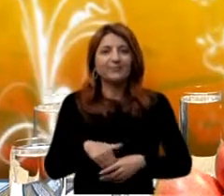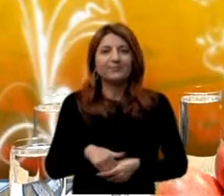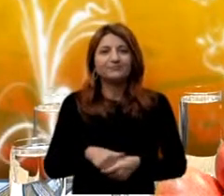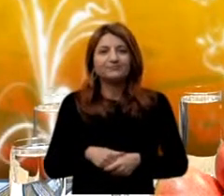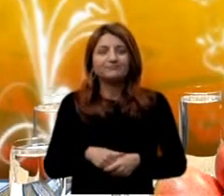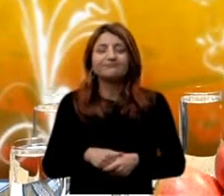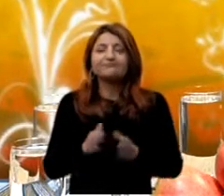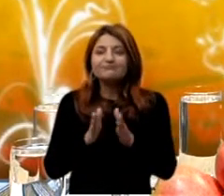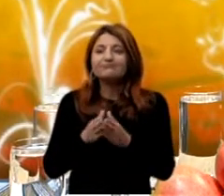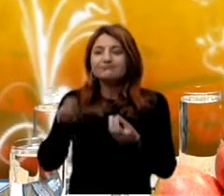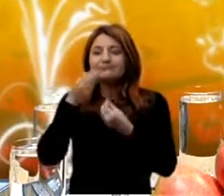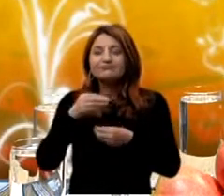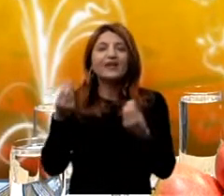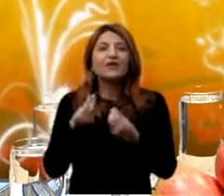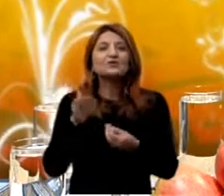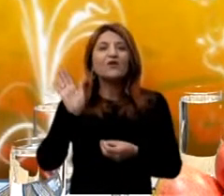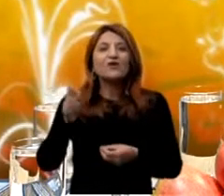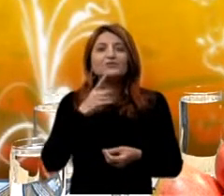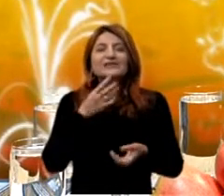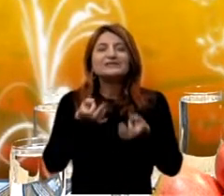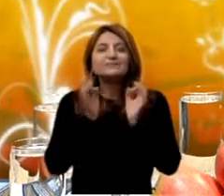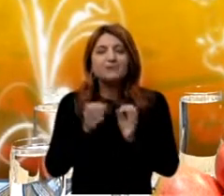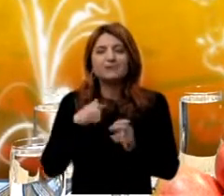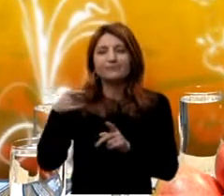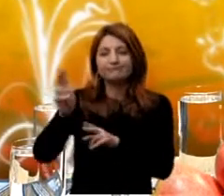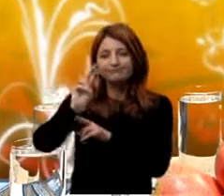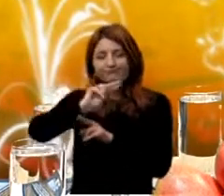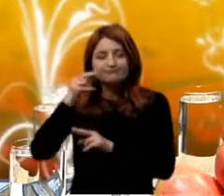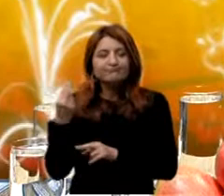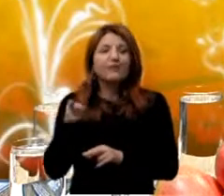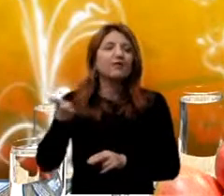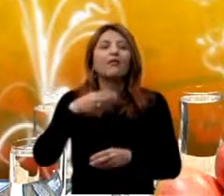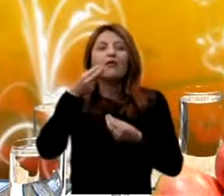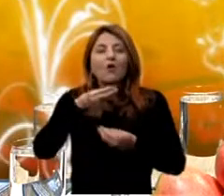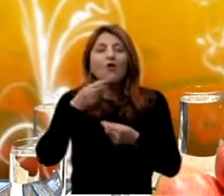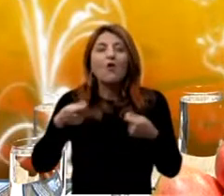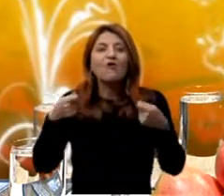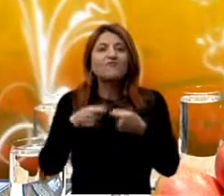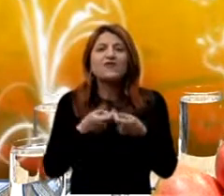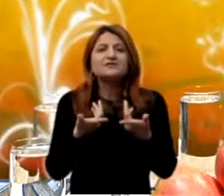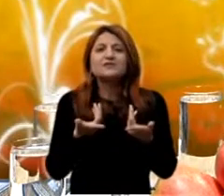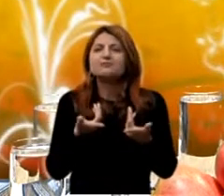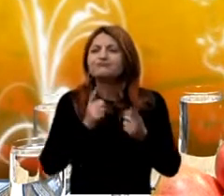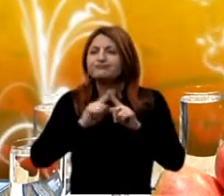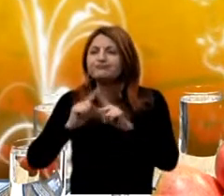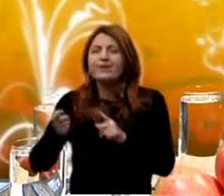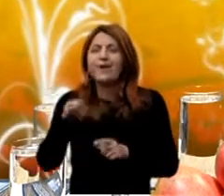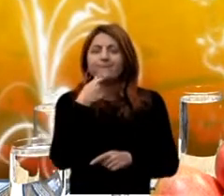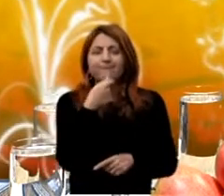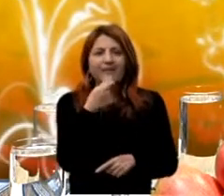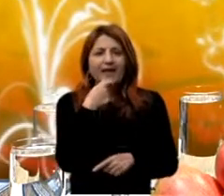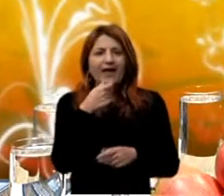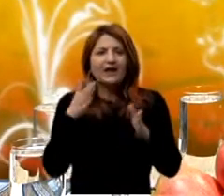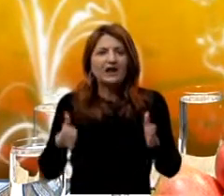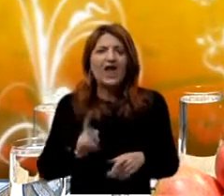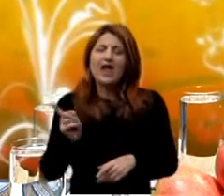o specifičnosti vašoj, jer smo vas danas specijalno pozvali da nam govorite o karakteristikama prehrane, jer nije